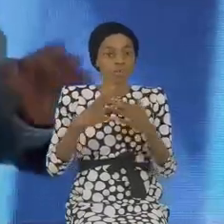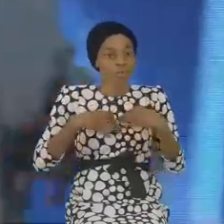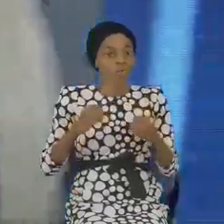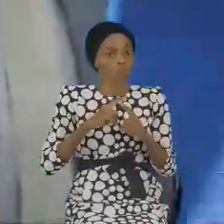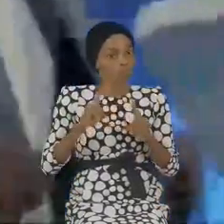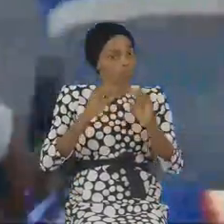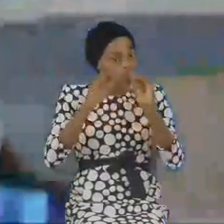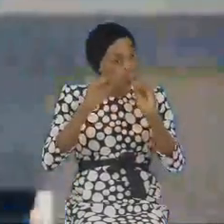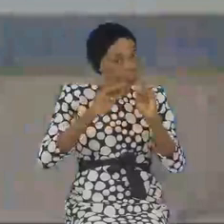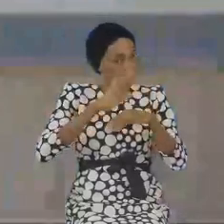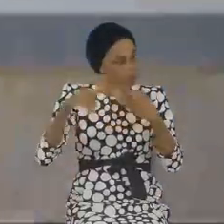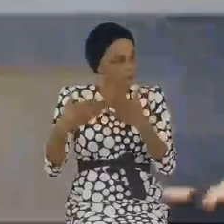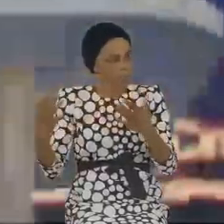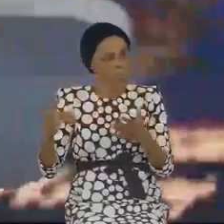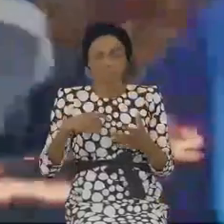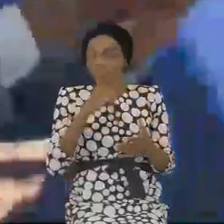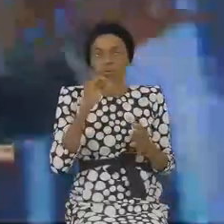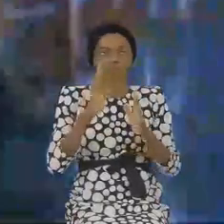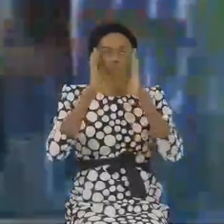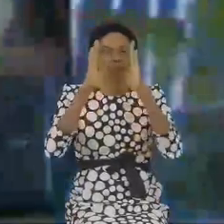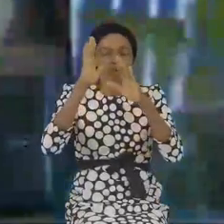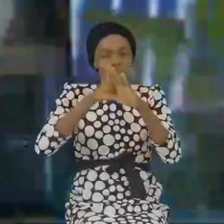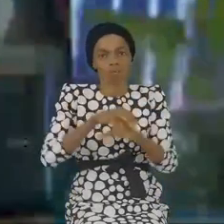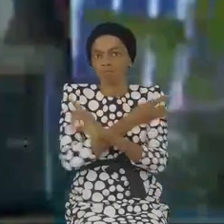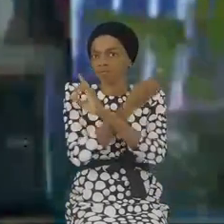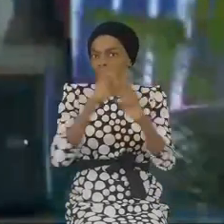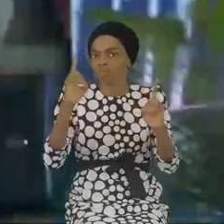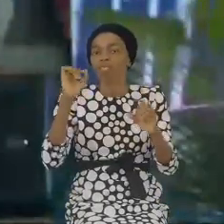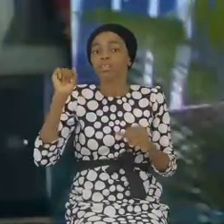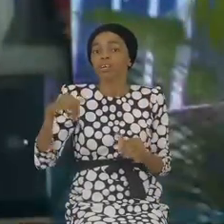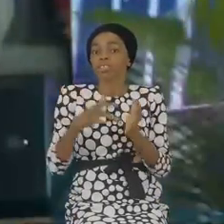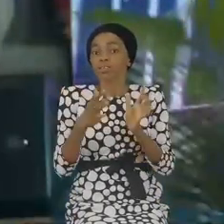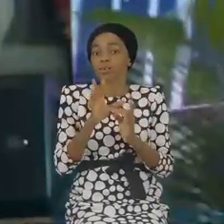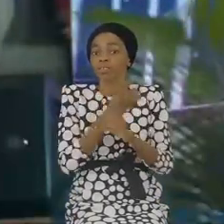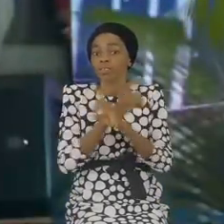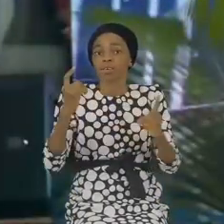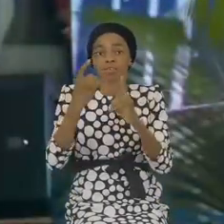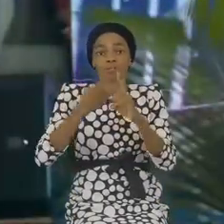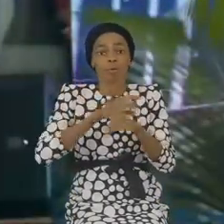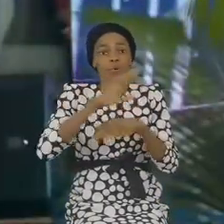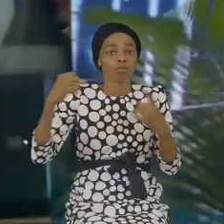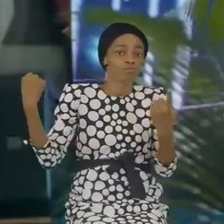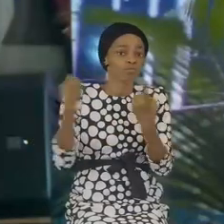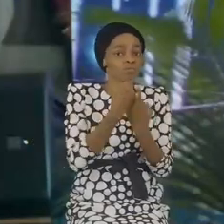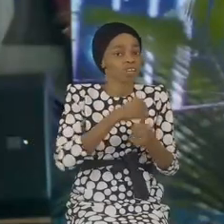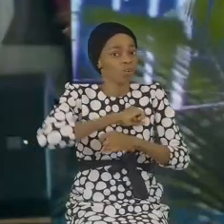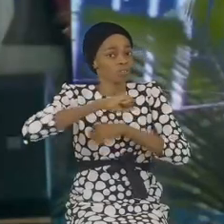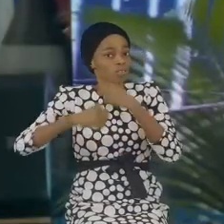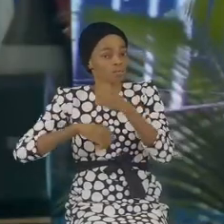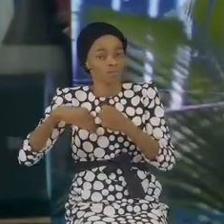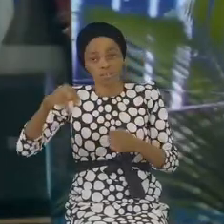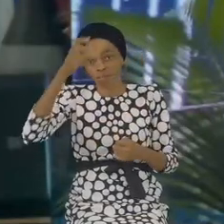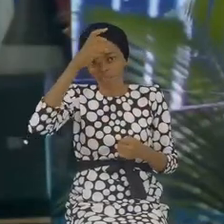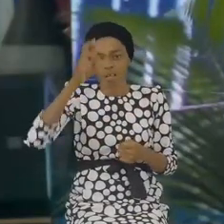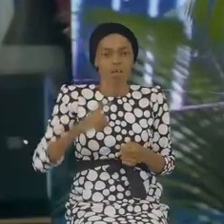devons pas nous spécialiser à la délivrance. Oui, il délivrait des gens, des attaques, des afflictions, des démons. Il est allé